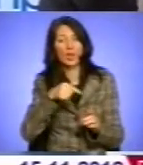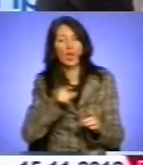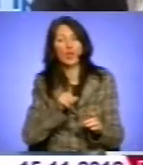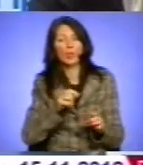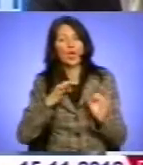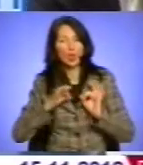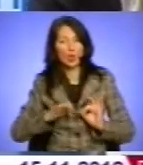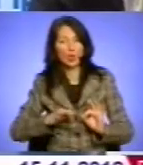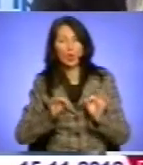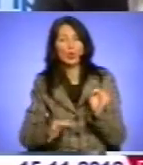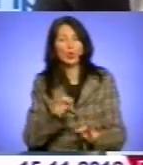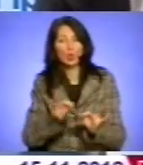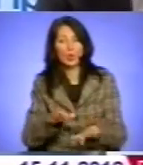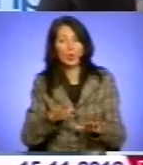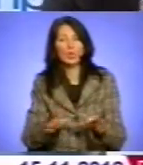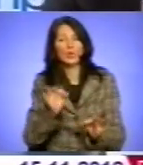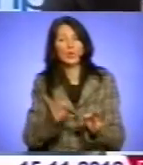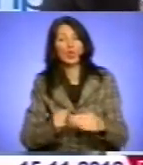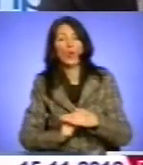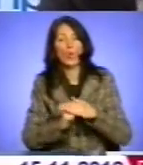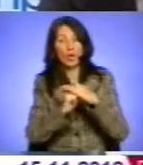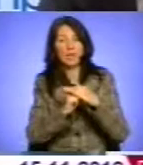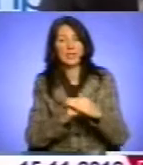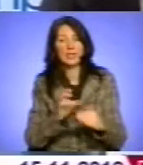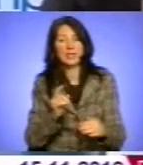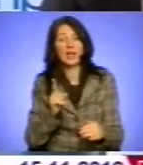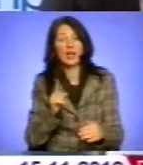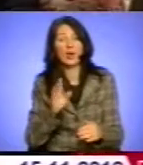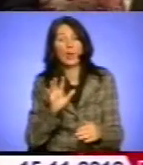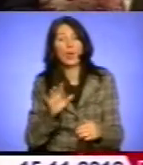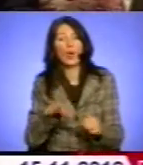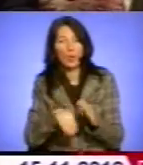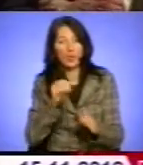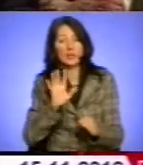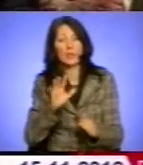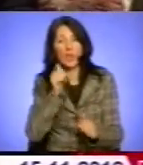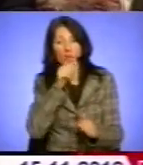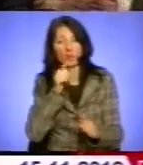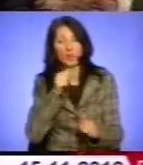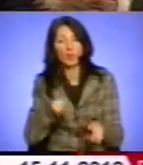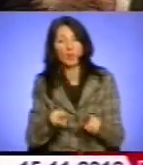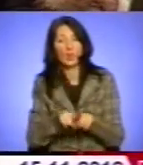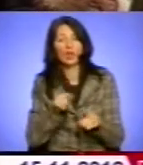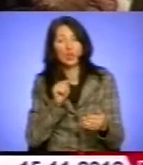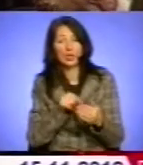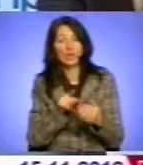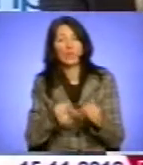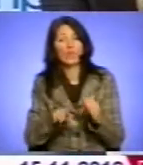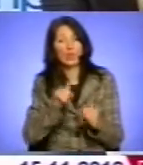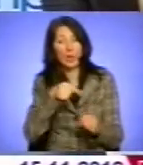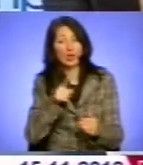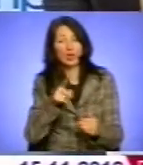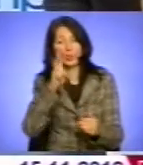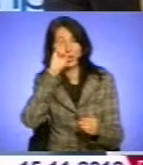першу чергу місцевих суддів, обиралися на 5 років. Також, наголосив Олексій Кайда, вимагатимуть, щоб держбюджет